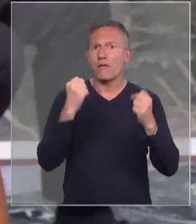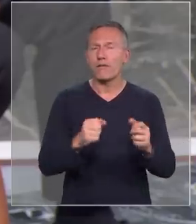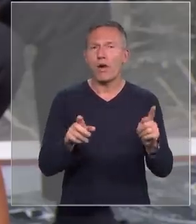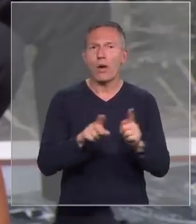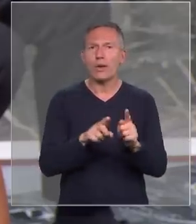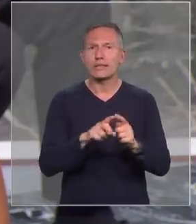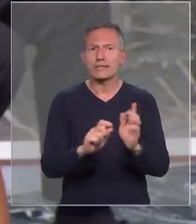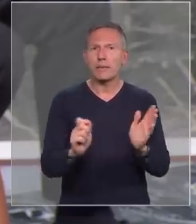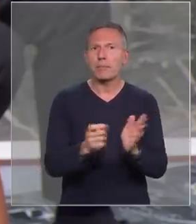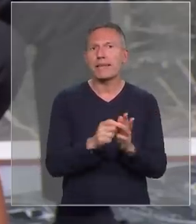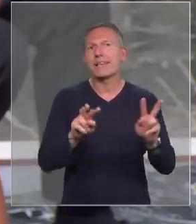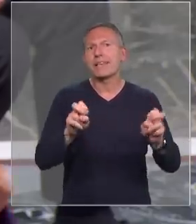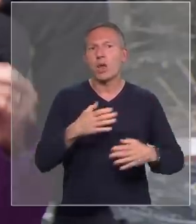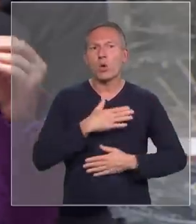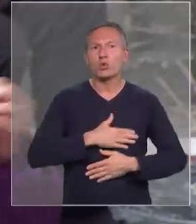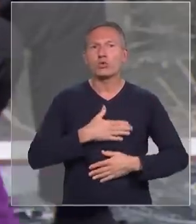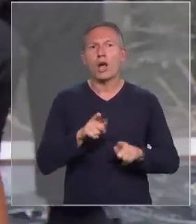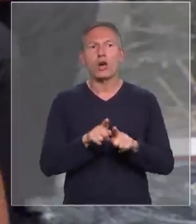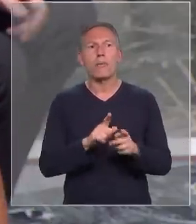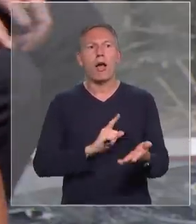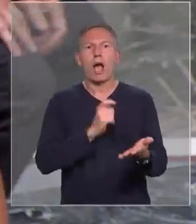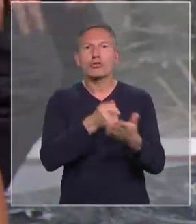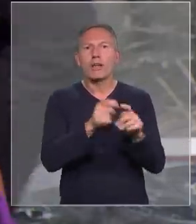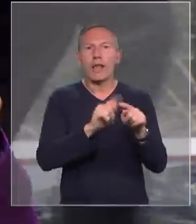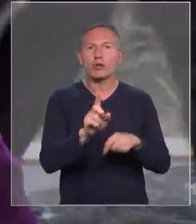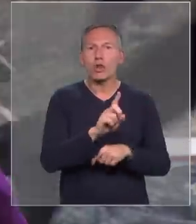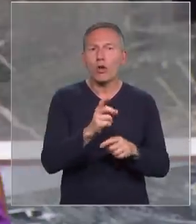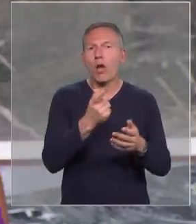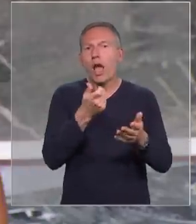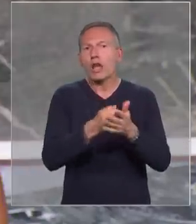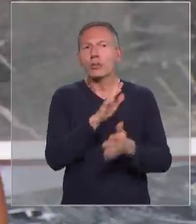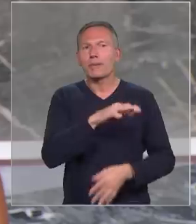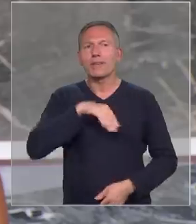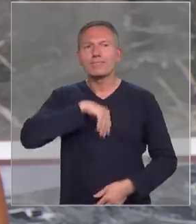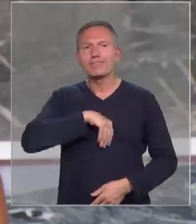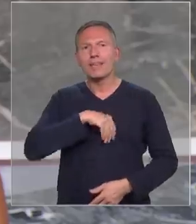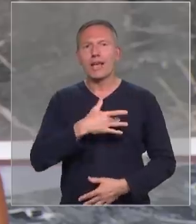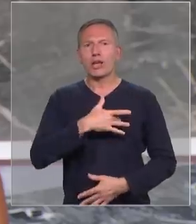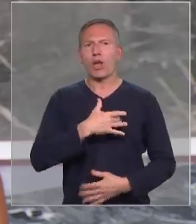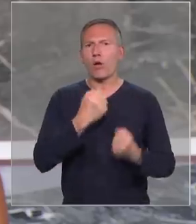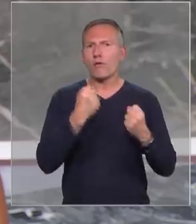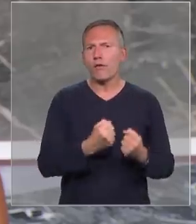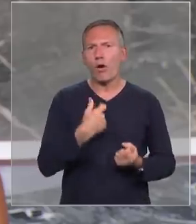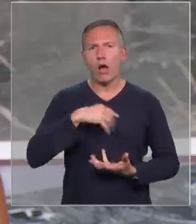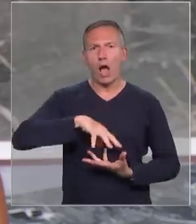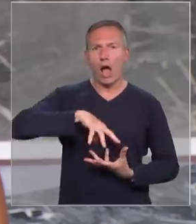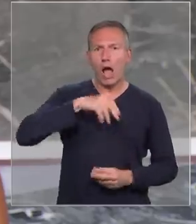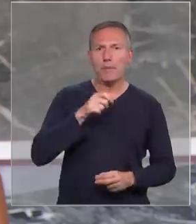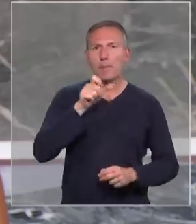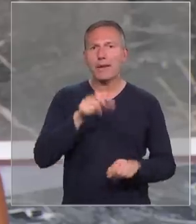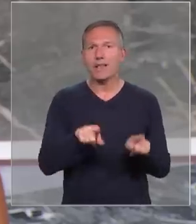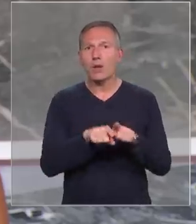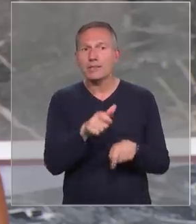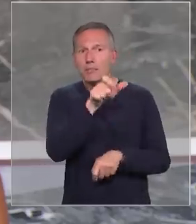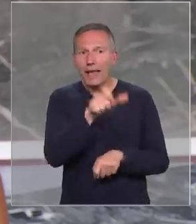de purs moments de joie. Vous n'achetez pas quelque chose, vous achetez un morceau de cœur, une parcelle d'âme, une part de la